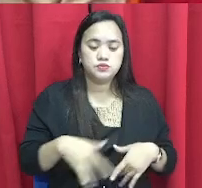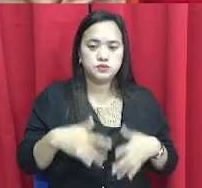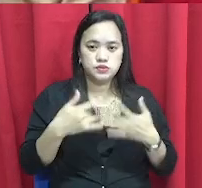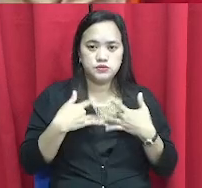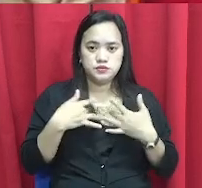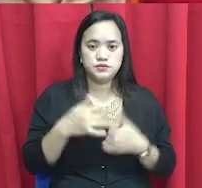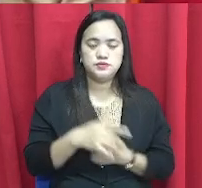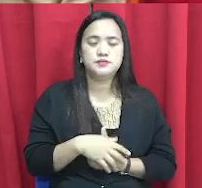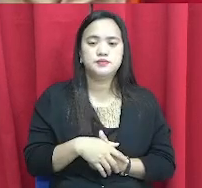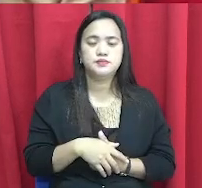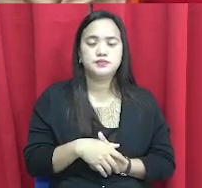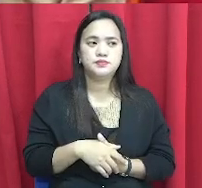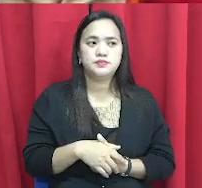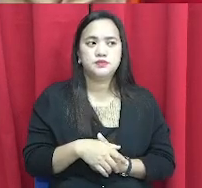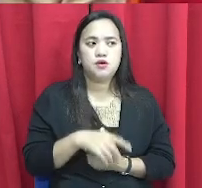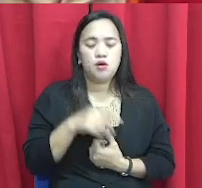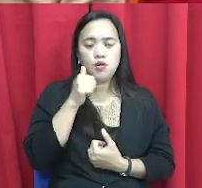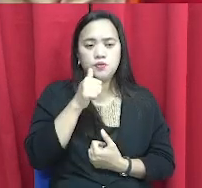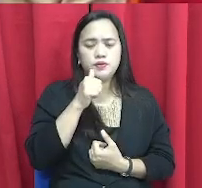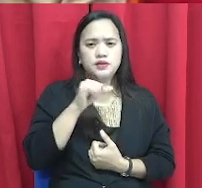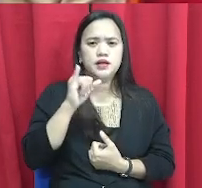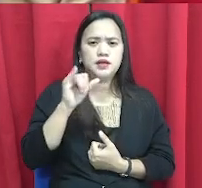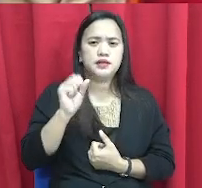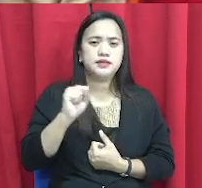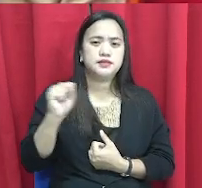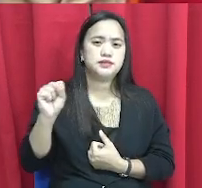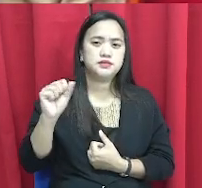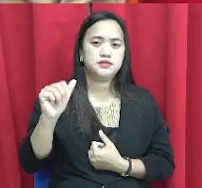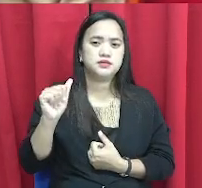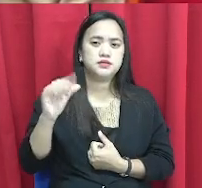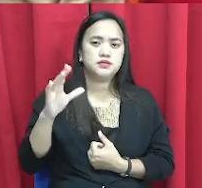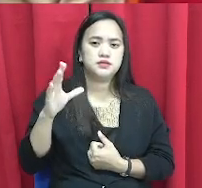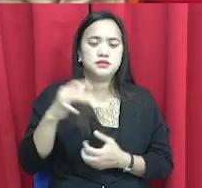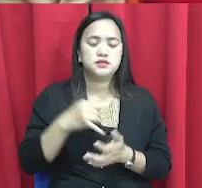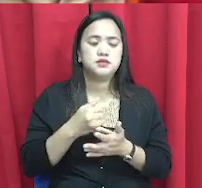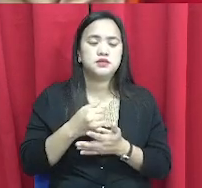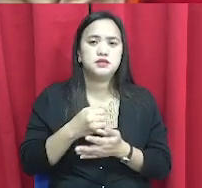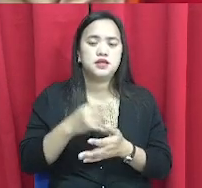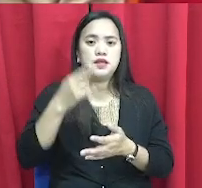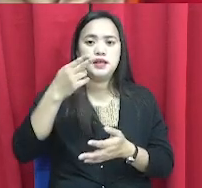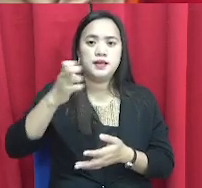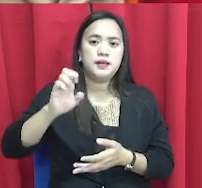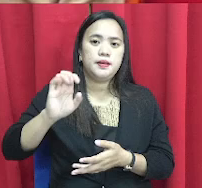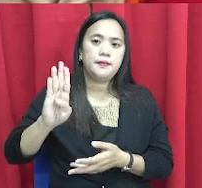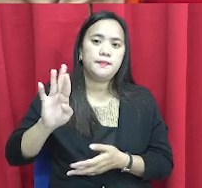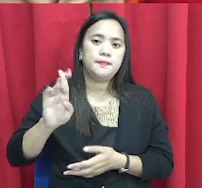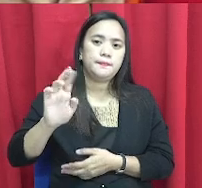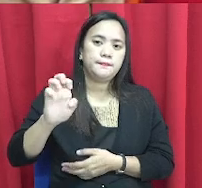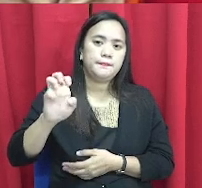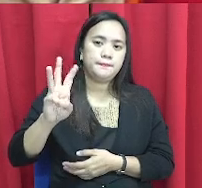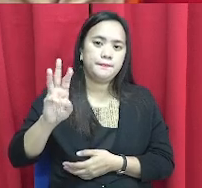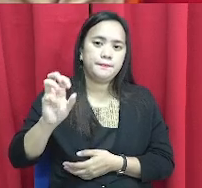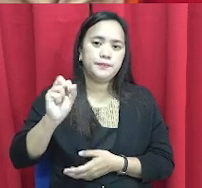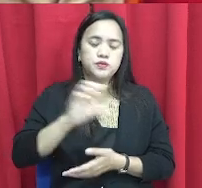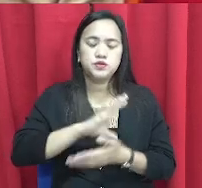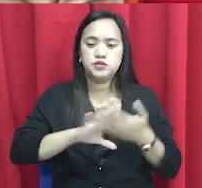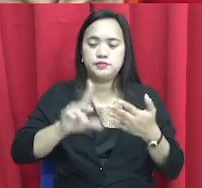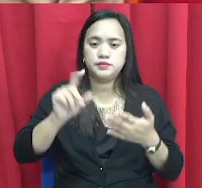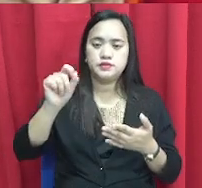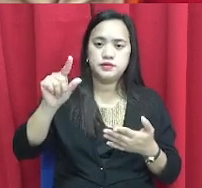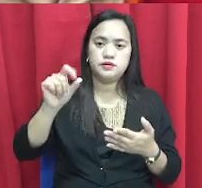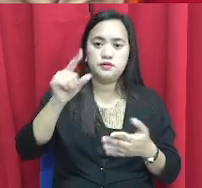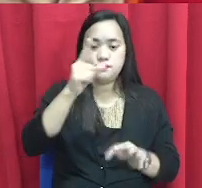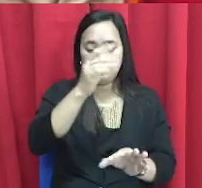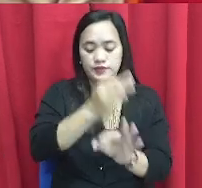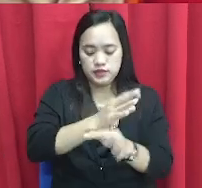mo ba naalala niyo po si Isaac yung talata binas ni sir Chris sa book of hebrews chapter number 11 Faith chapter